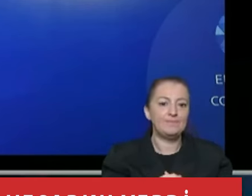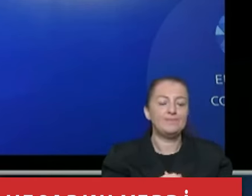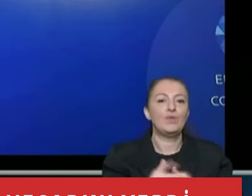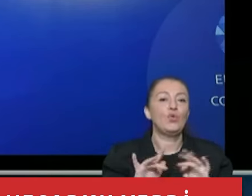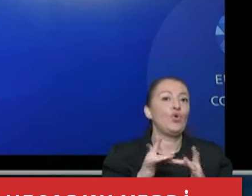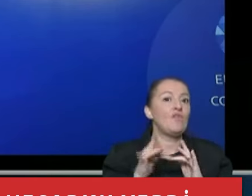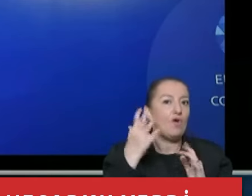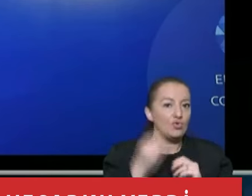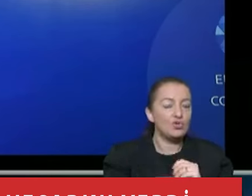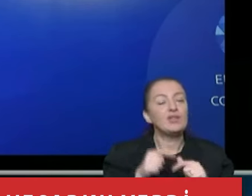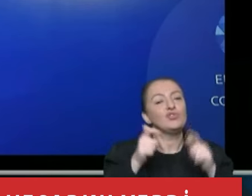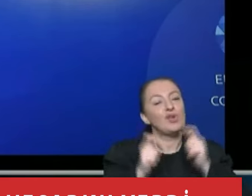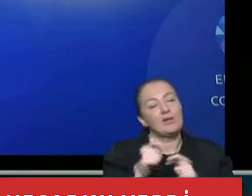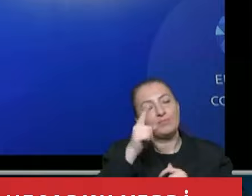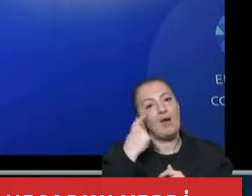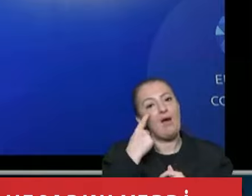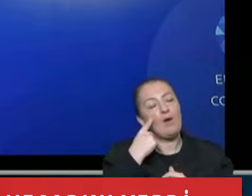hayırlı ve uğurlu